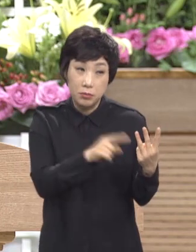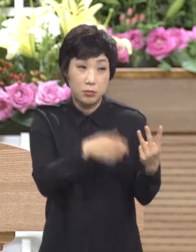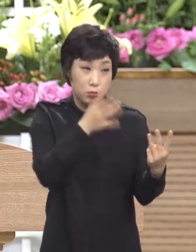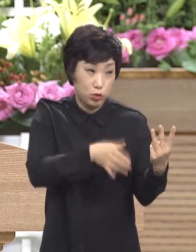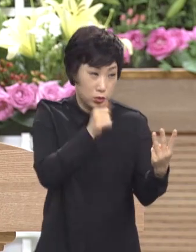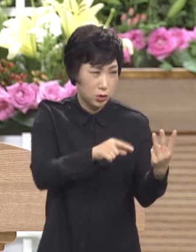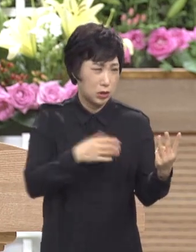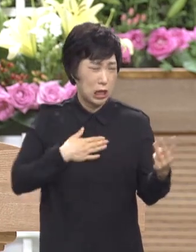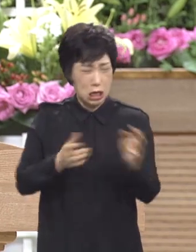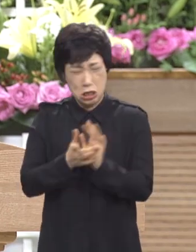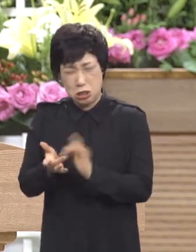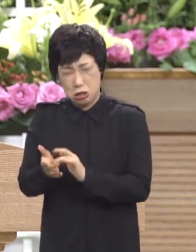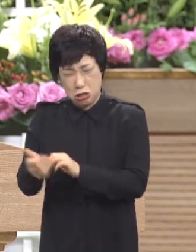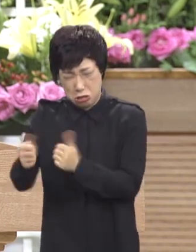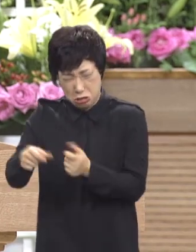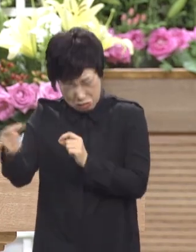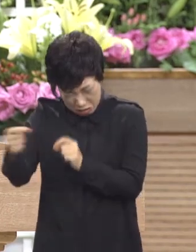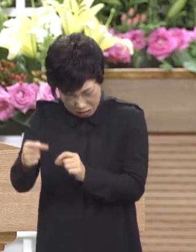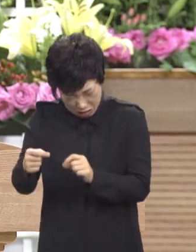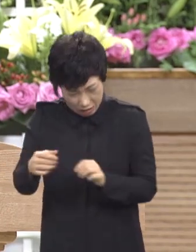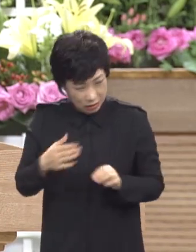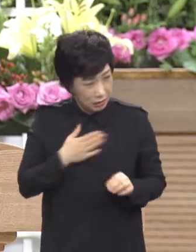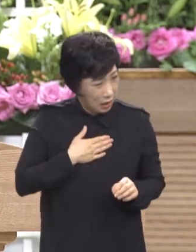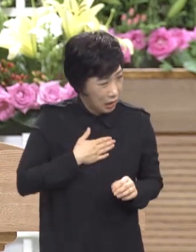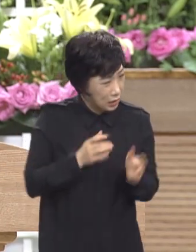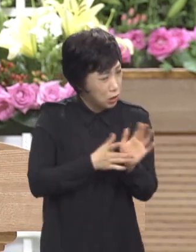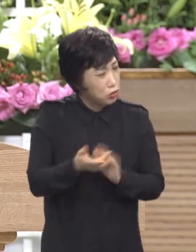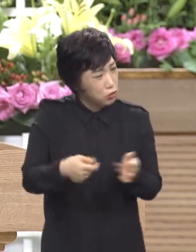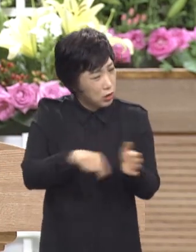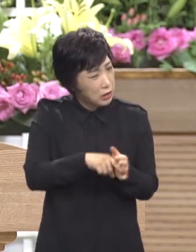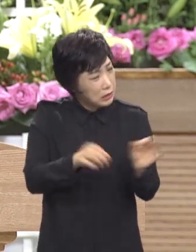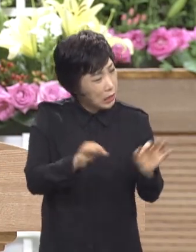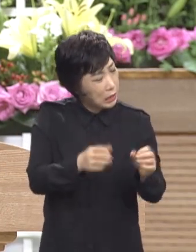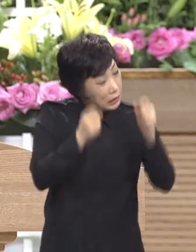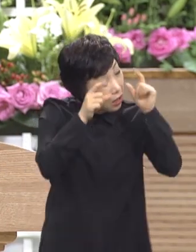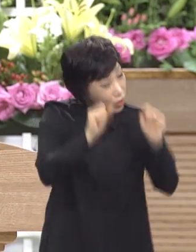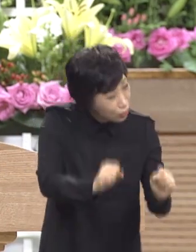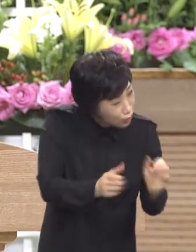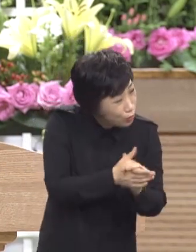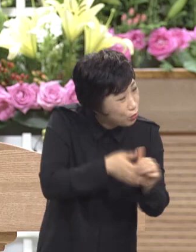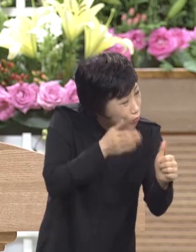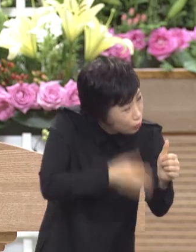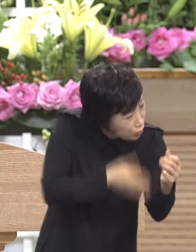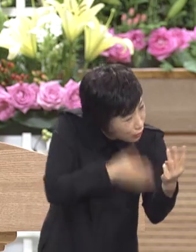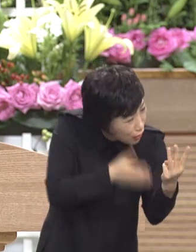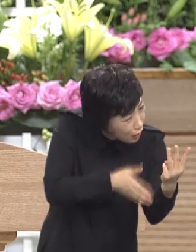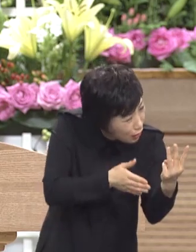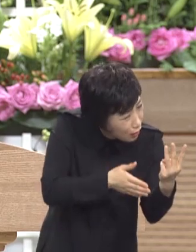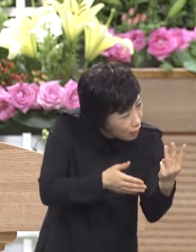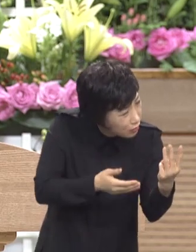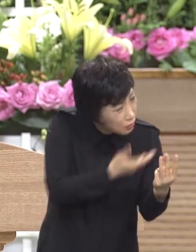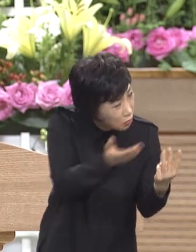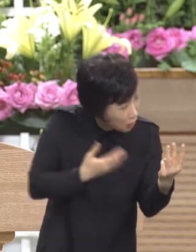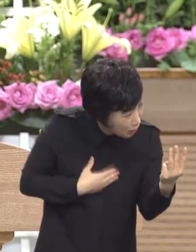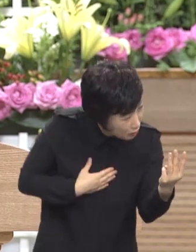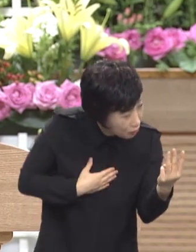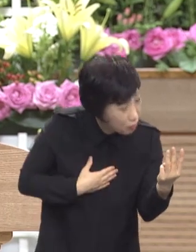되었으니 나를 위해 잠시만 깨어서 기도해 줄래? 참